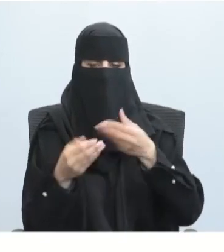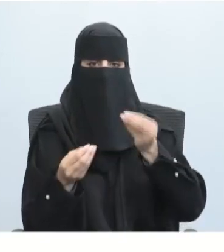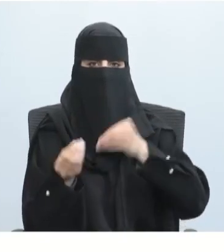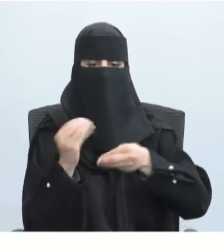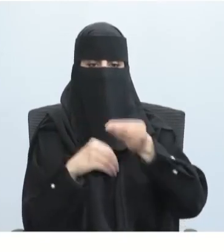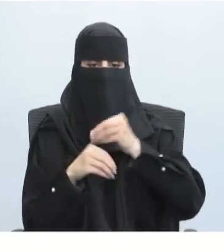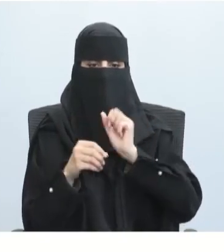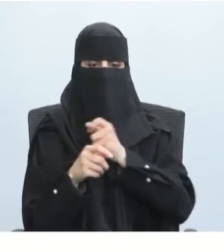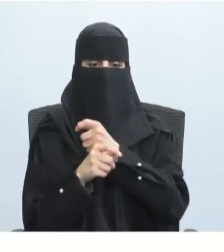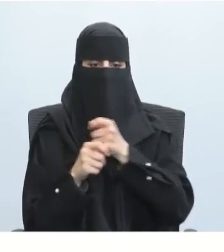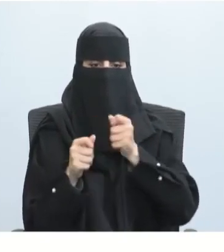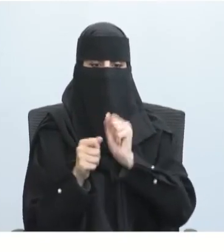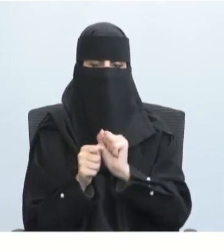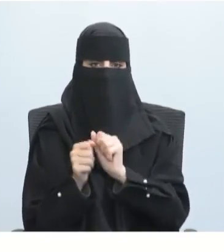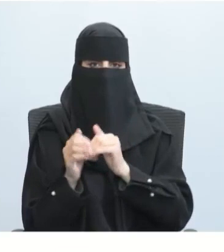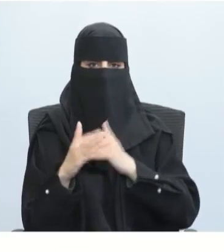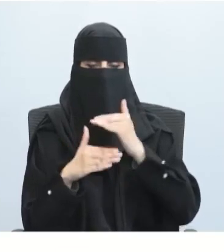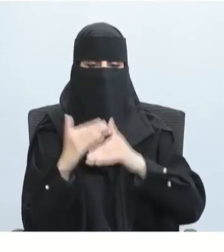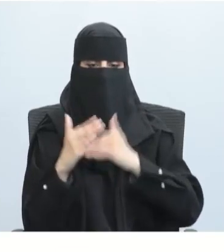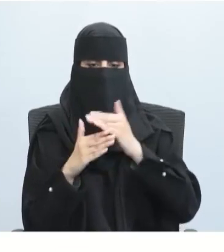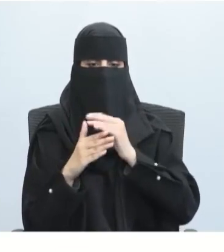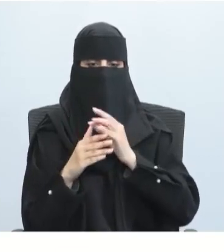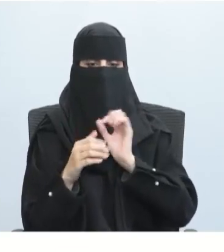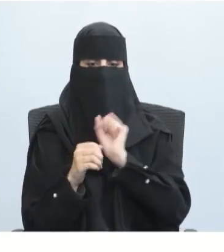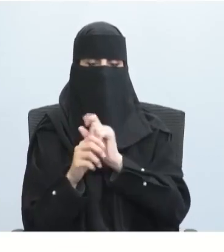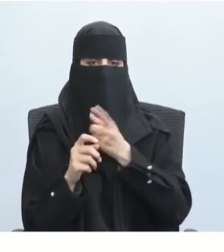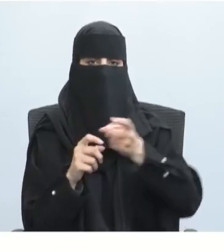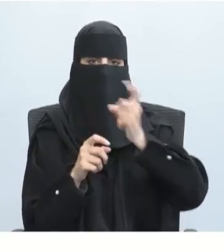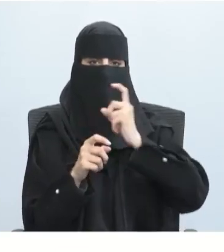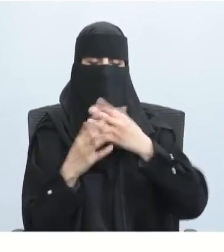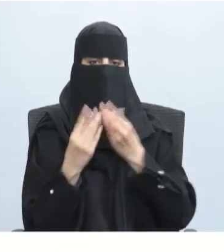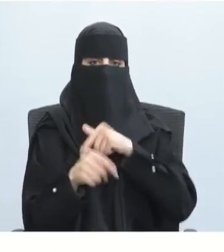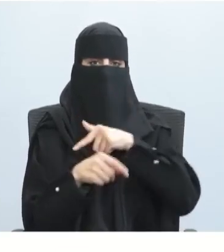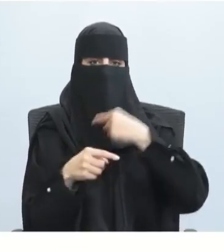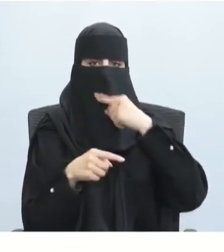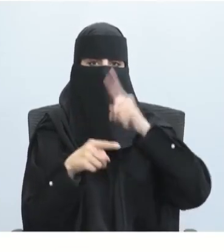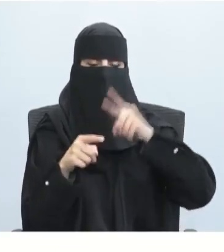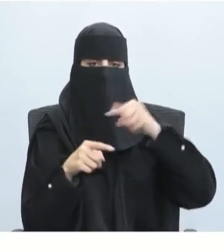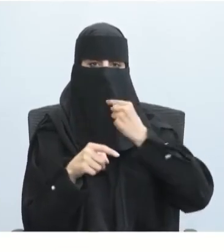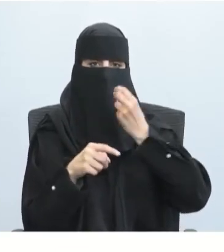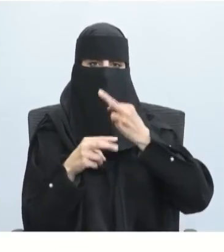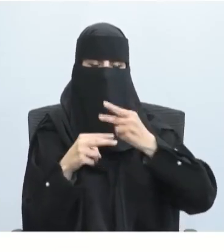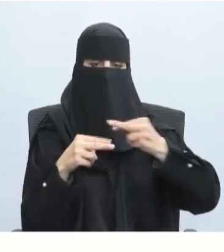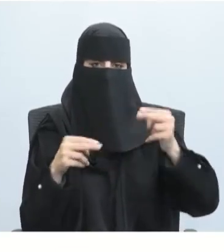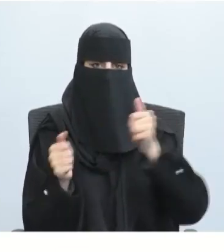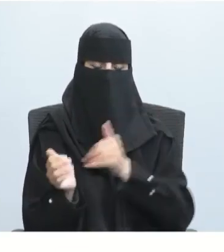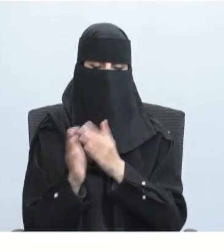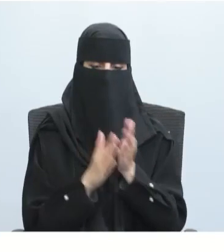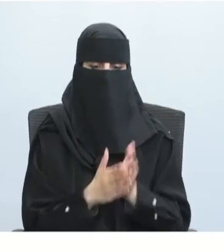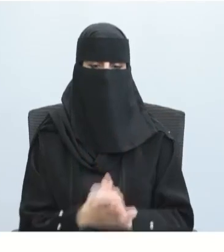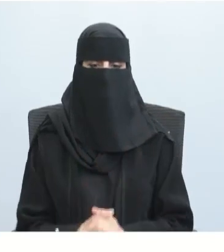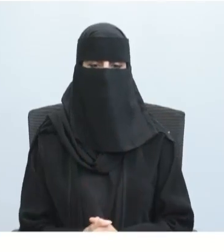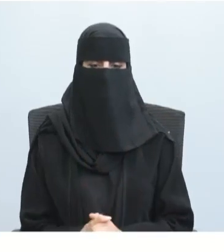ان نعرف ماذا نقصد بالقيمه الزمنيه ذكرنا هي الزيادات الحاصله على مبلغ من المال نتيجه